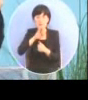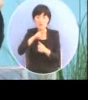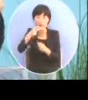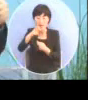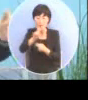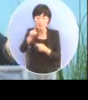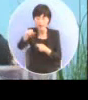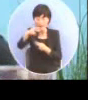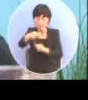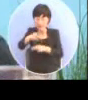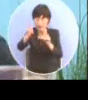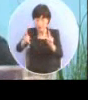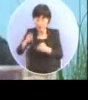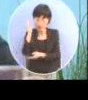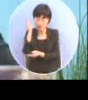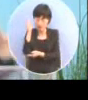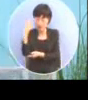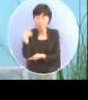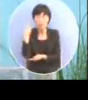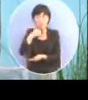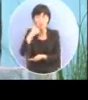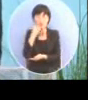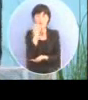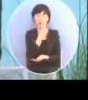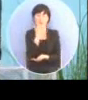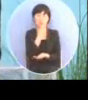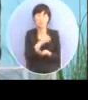Và Phi-rơ là người đứng chủ trì trong cái hội thánh đầu tiên đó.